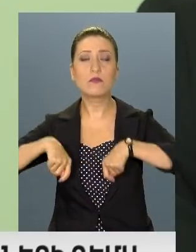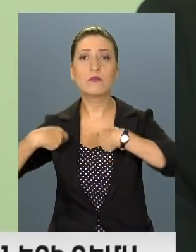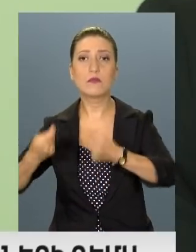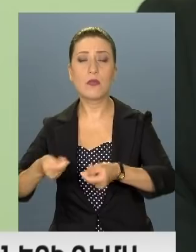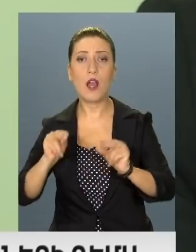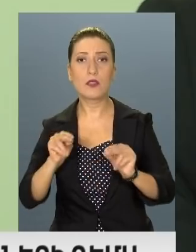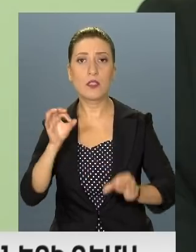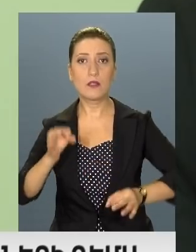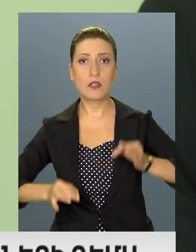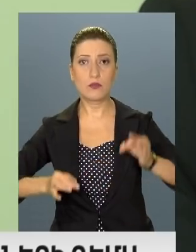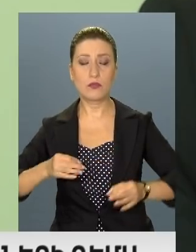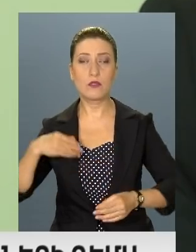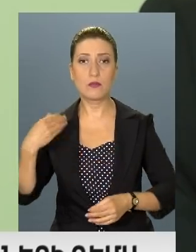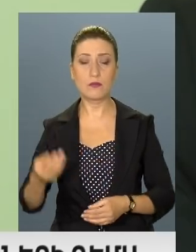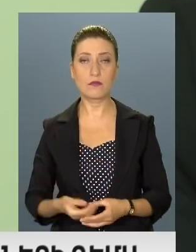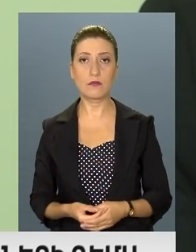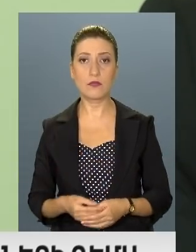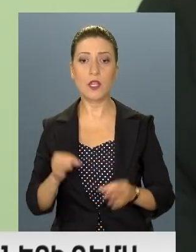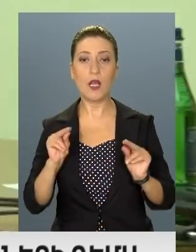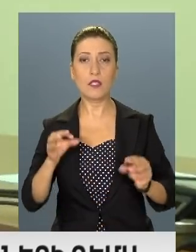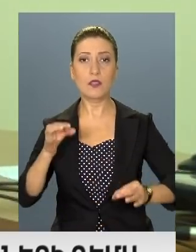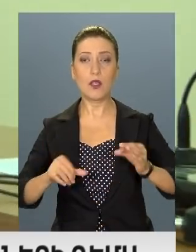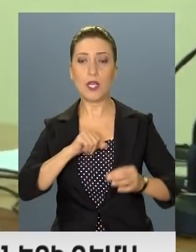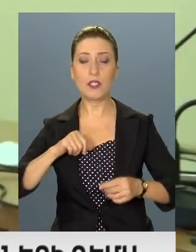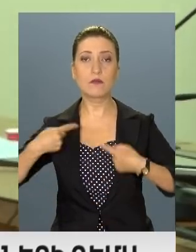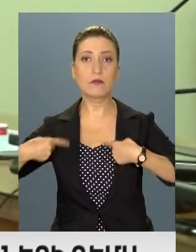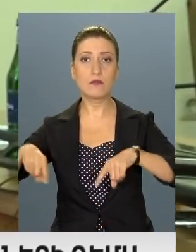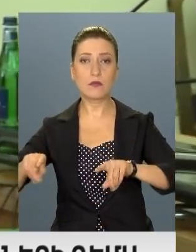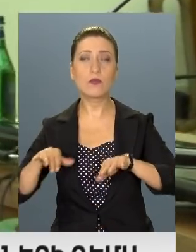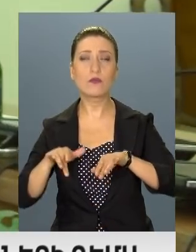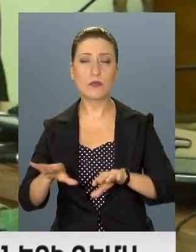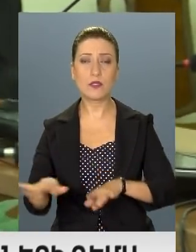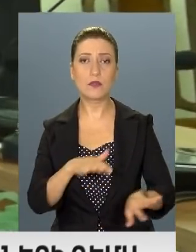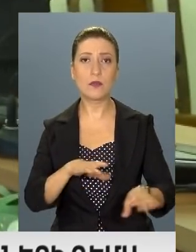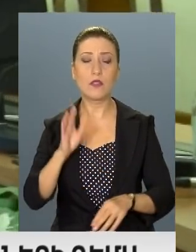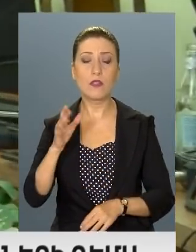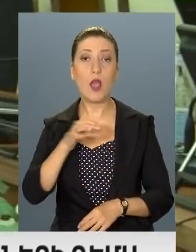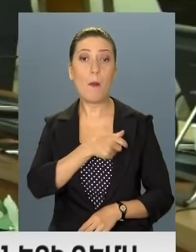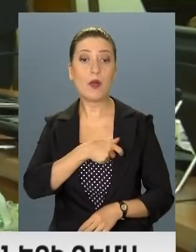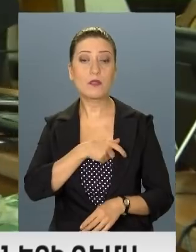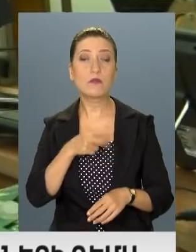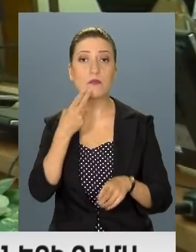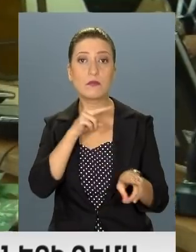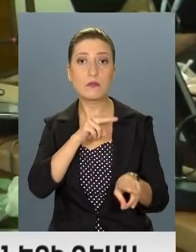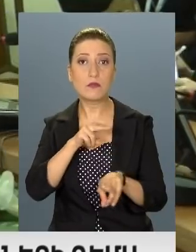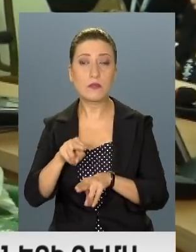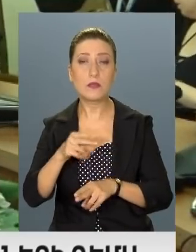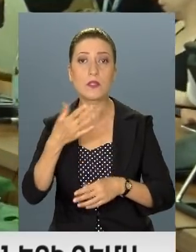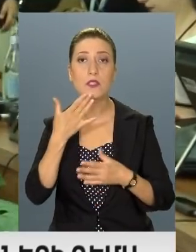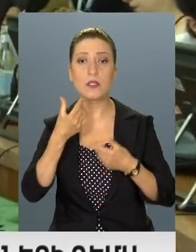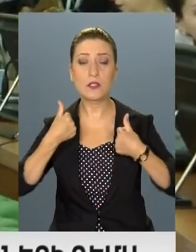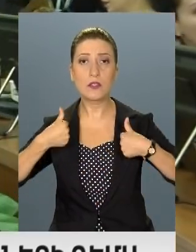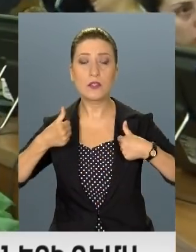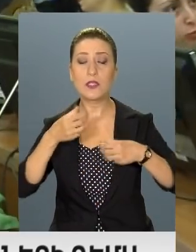արդարադատությանը, արդարադատությունն էլ իր գործը կանի։ Պատգամավորները հետևել են դատական գործընթացին, ասում են եղել է